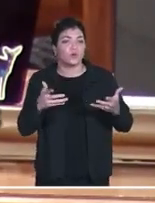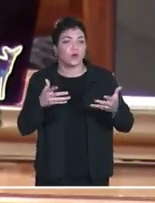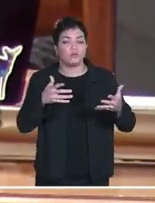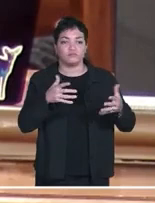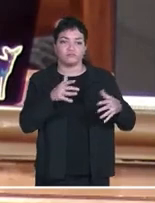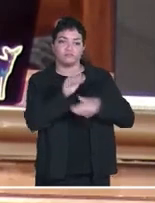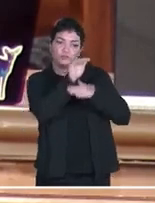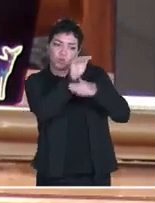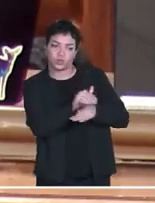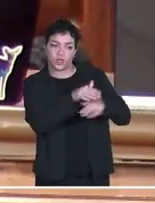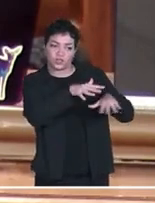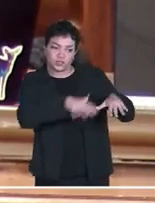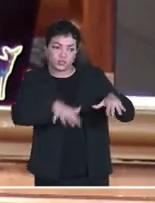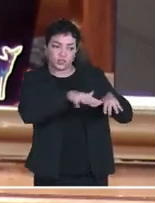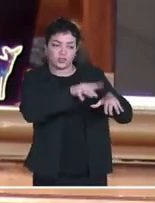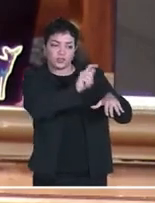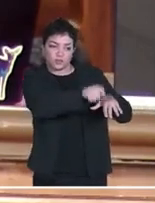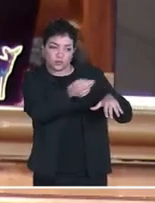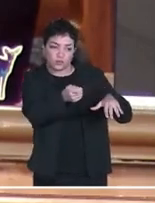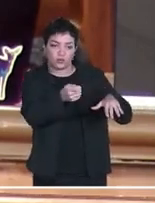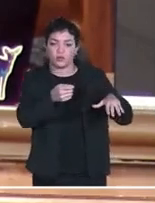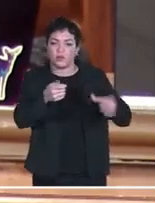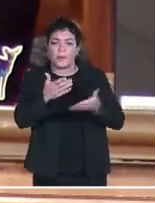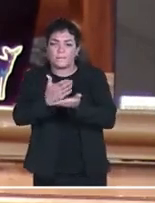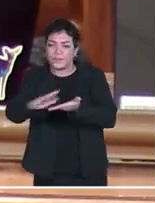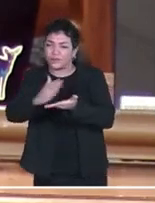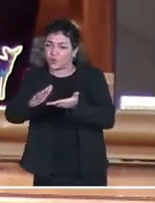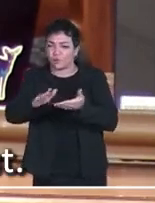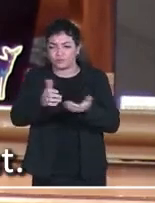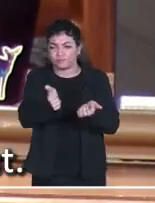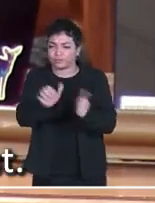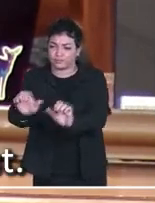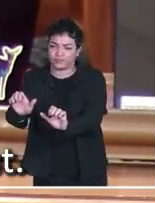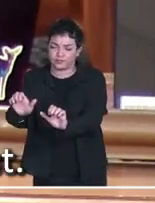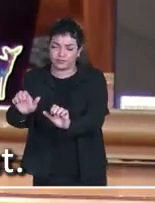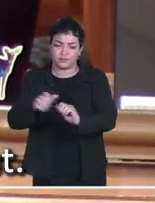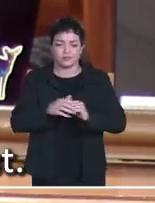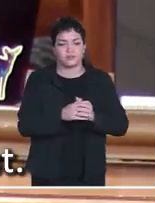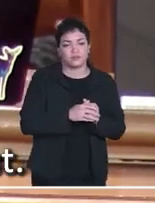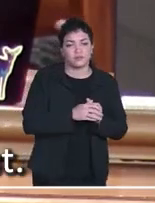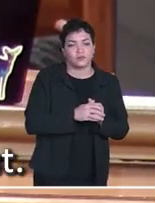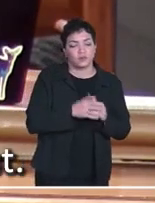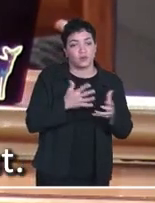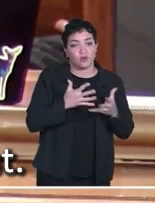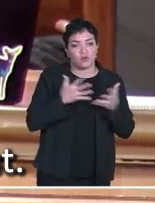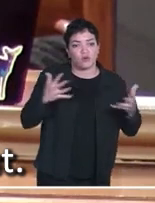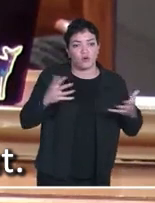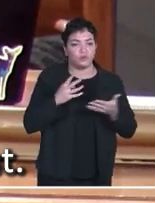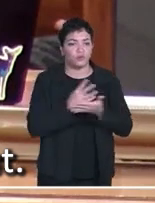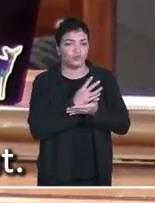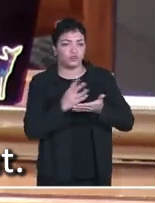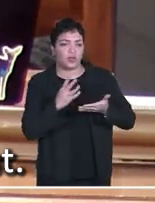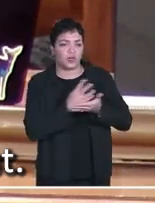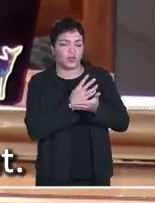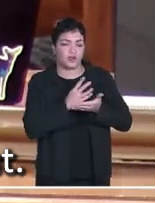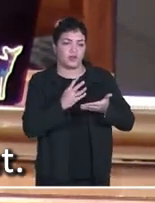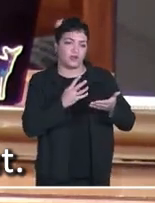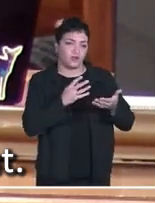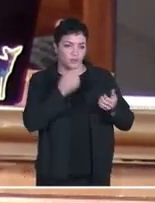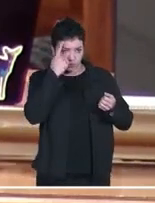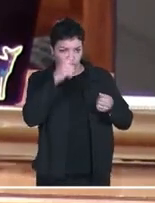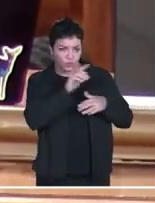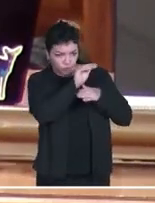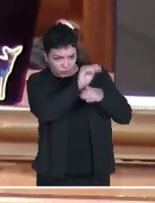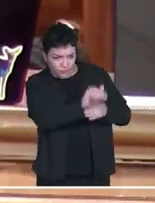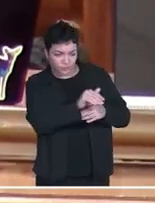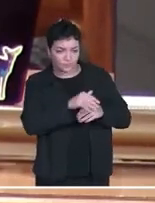encore disponibles pour les protéger de la bétonisation. Je pense à la Jalère avec un vaste projet agroécologique qui se dessine pour un nouveau